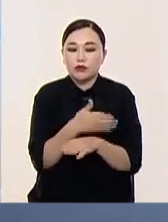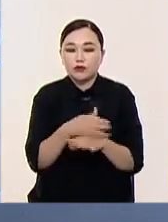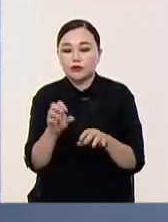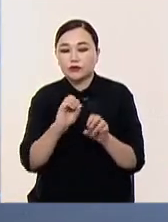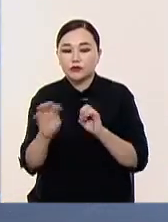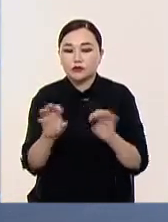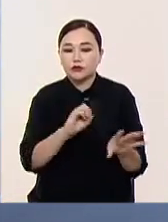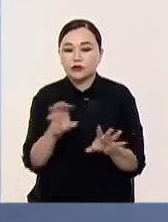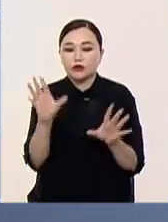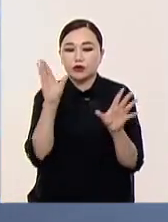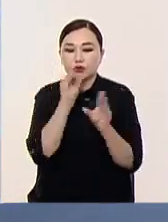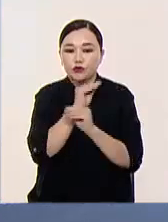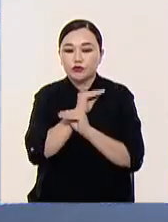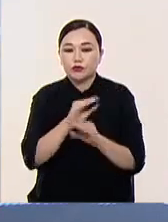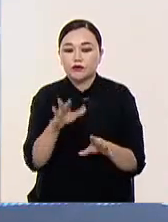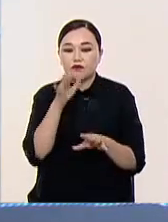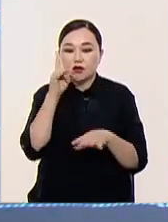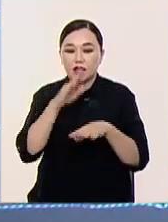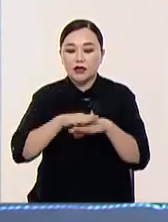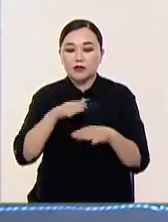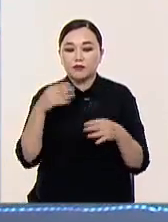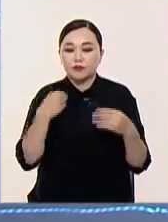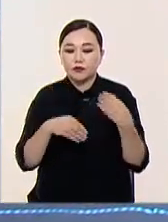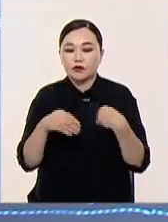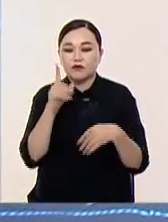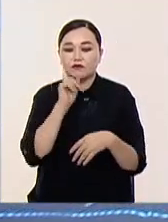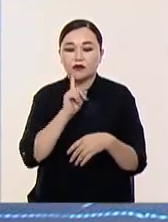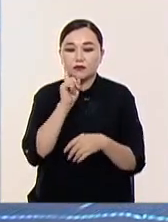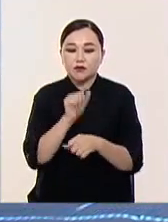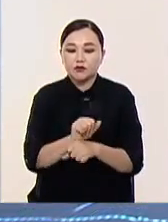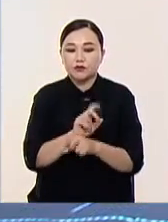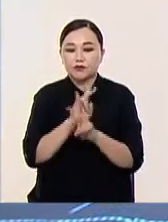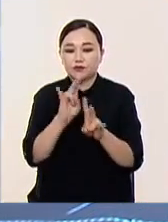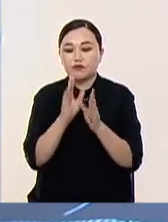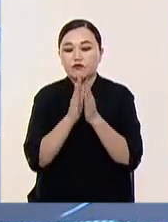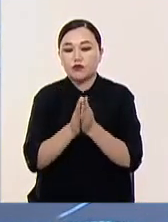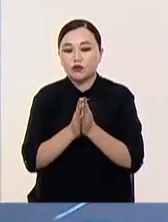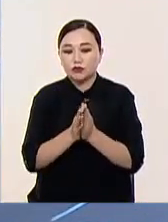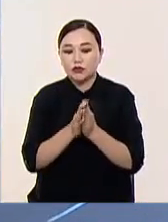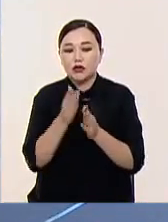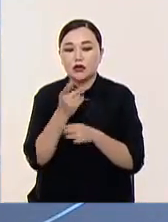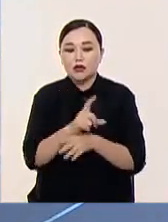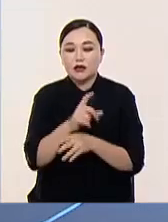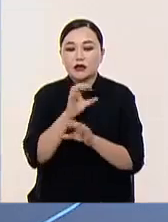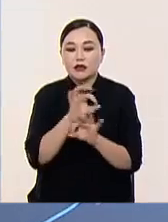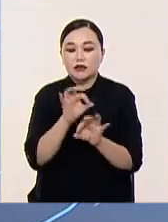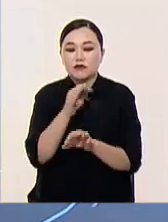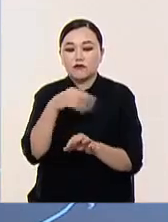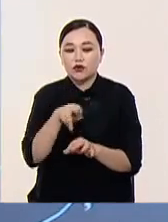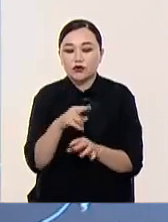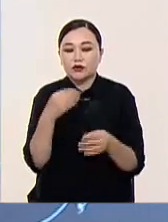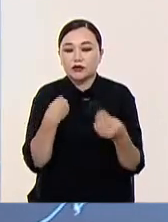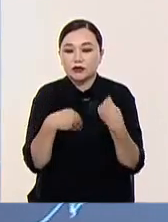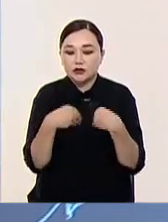жатыр. Сондықтан әкімдік өкілдері әсіресе киім-кешек жеткізуді уақытша тоқтата тұруды сұрап отыр. Айтуларынша, қорда тұрғындарға